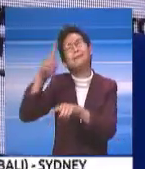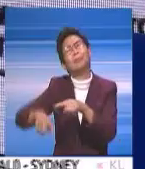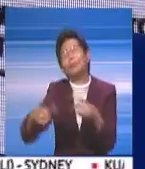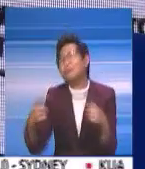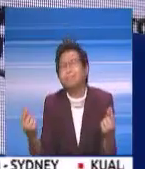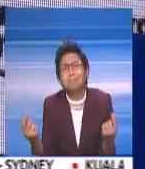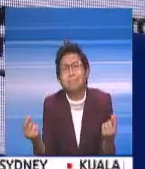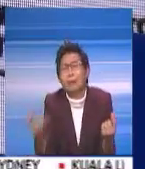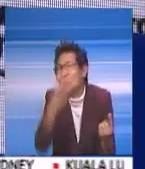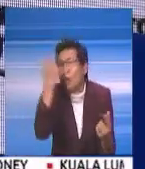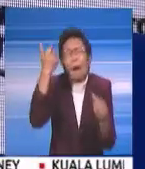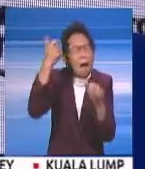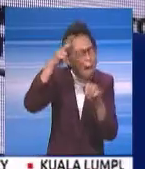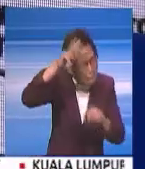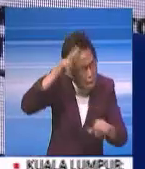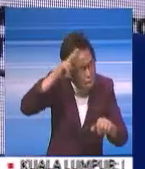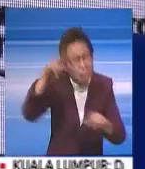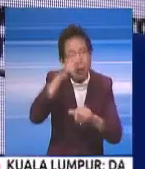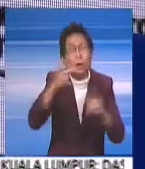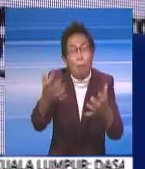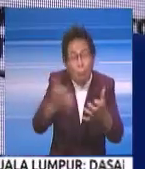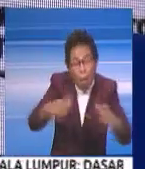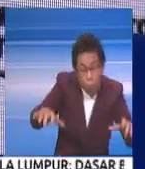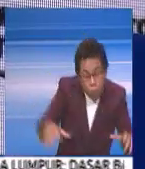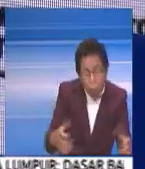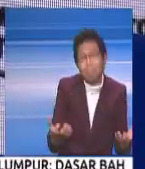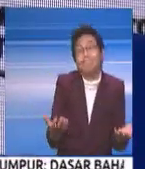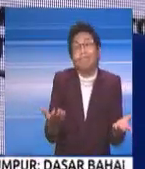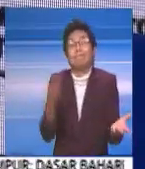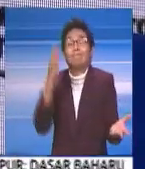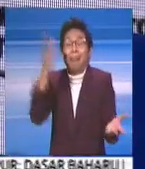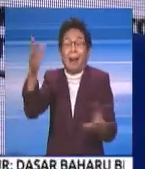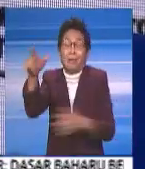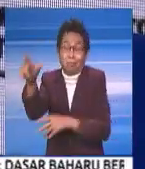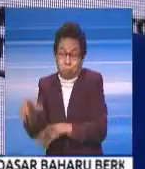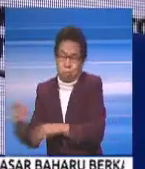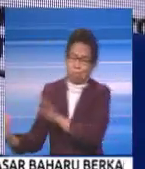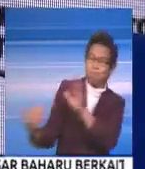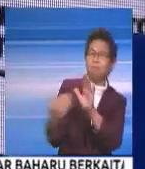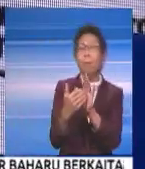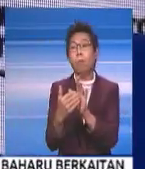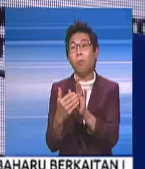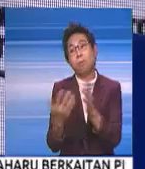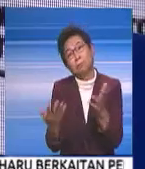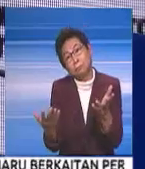apa-apa kerana setiap kali kerajaan berhasrat melaksanakan sesuatu akan ada pihak yang menentangnya.